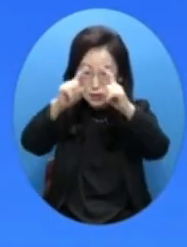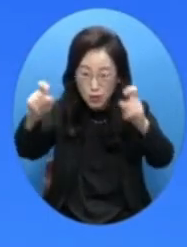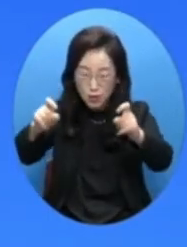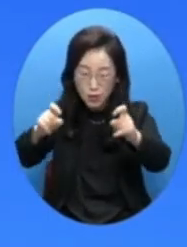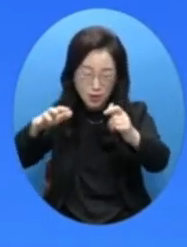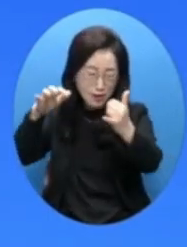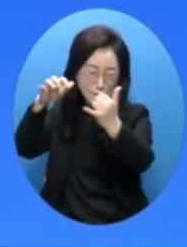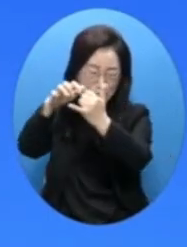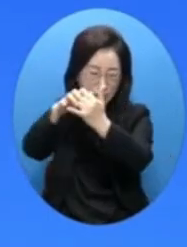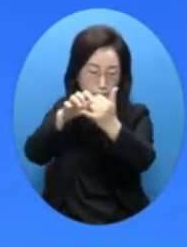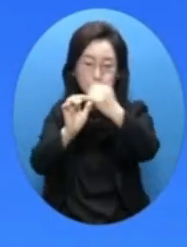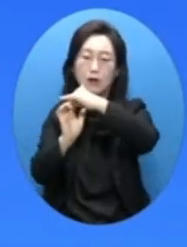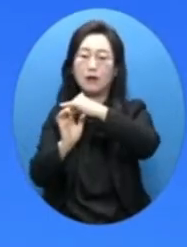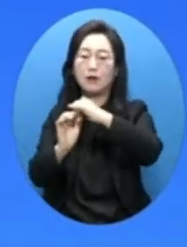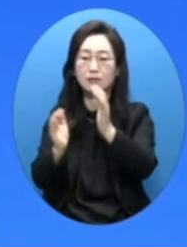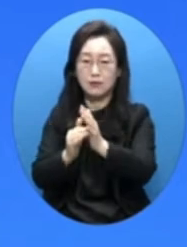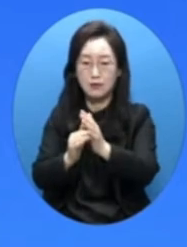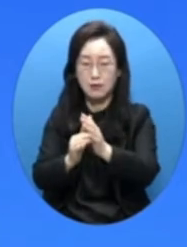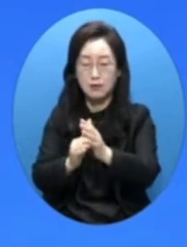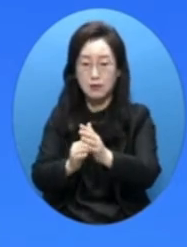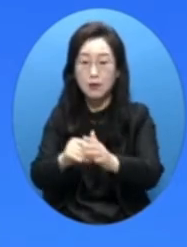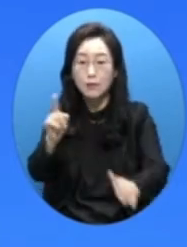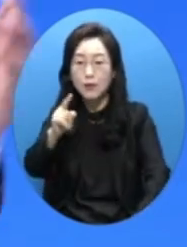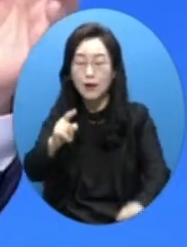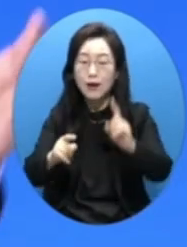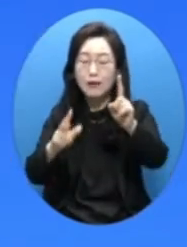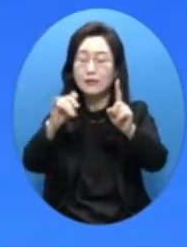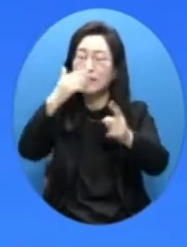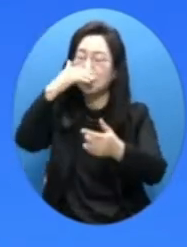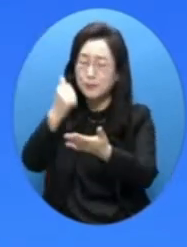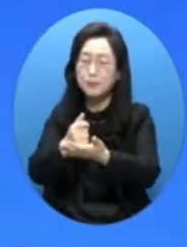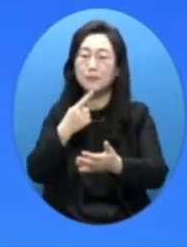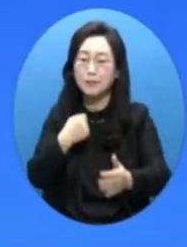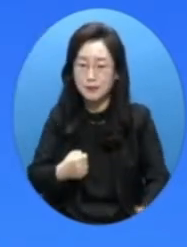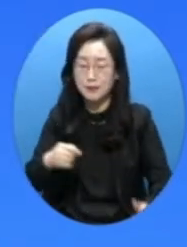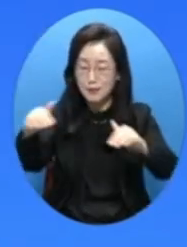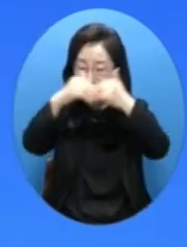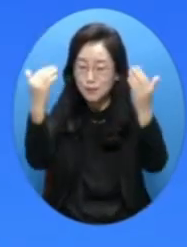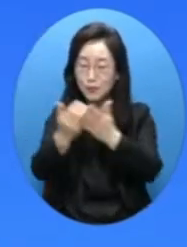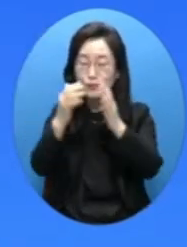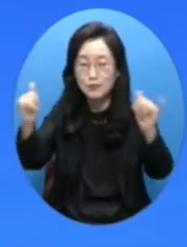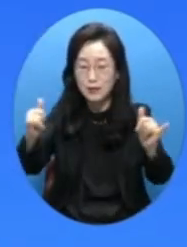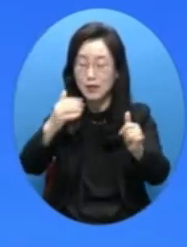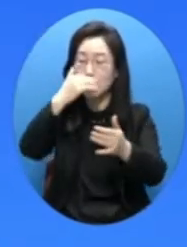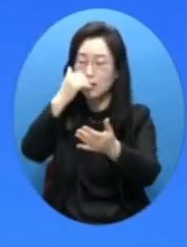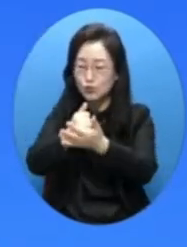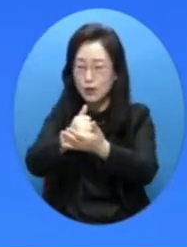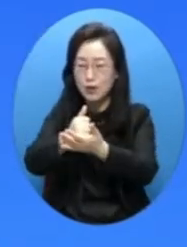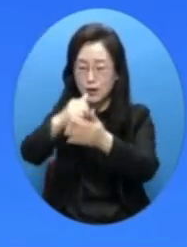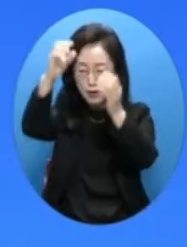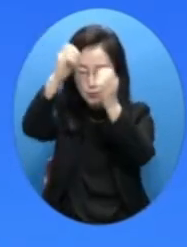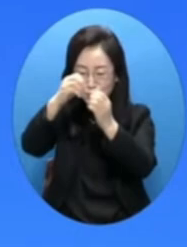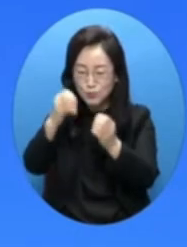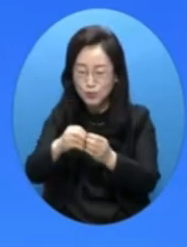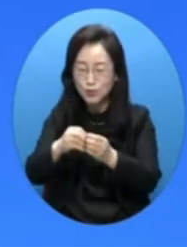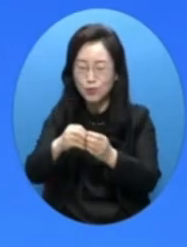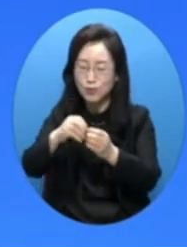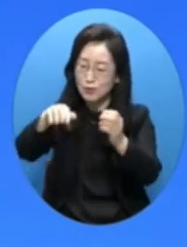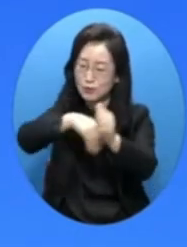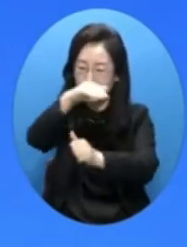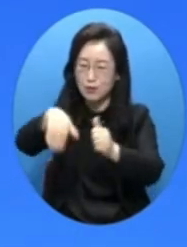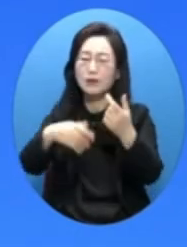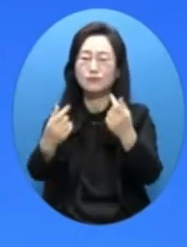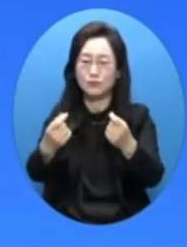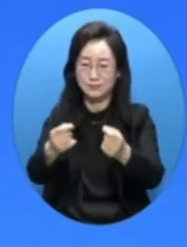마치 한 사람의 범죄에요 온 인류의 죄가 들어온 것과 똑같은 상황이